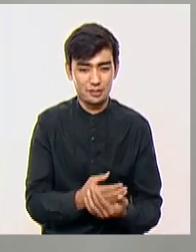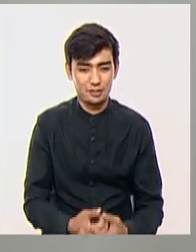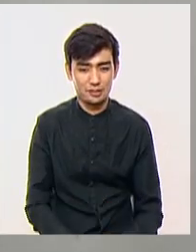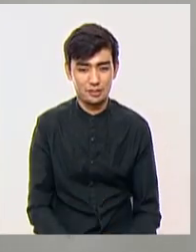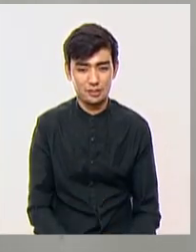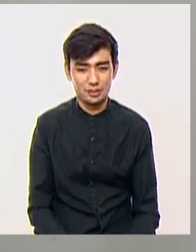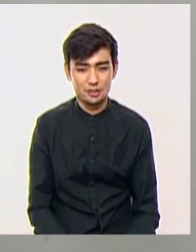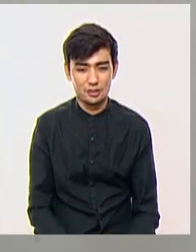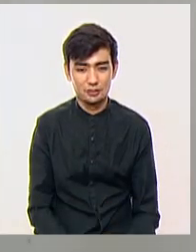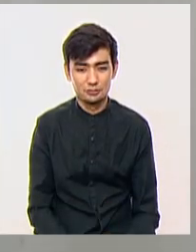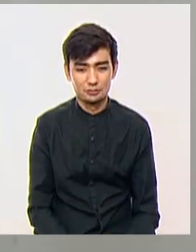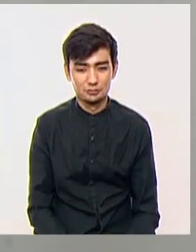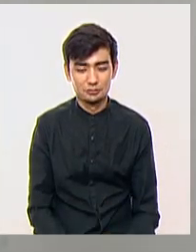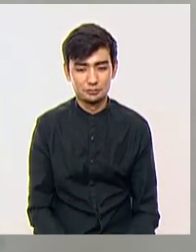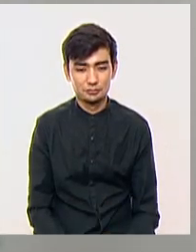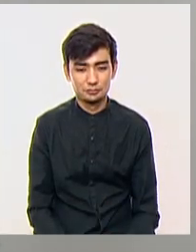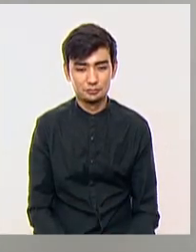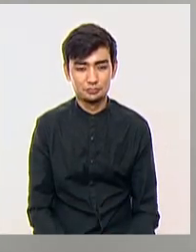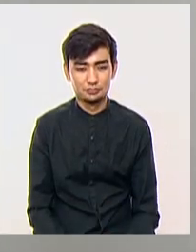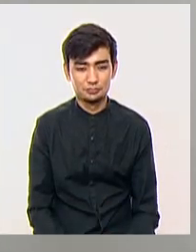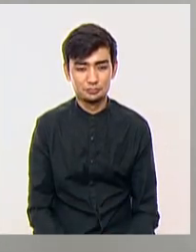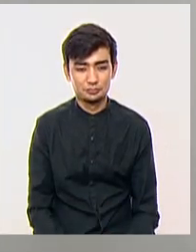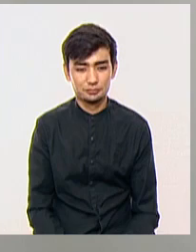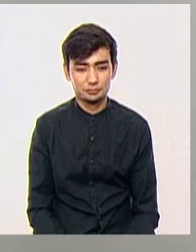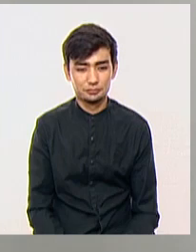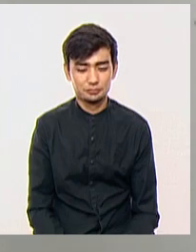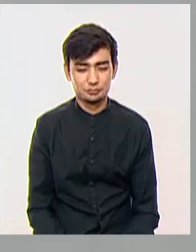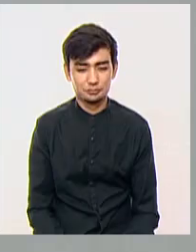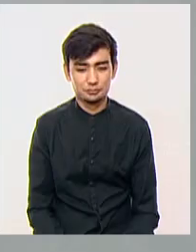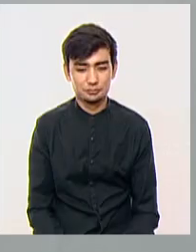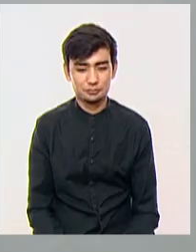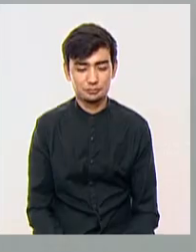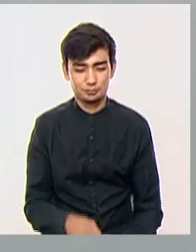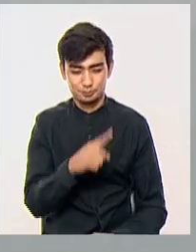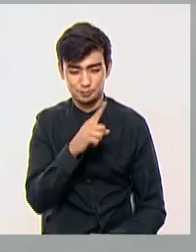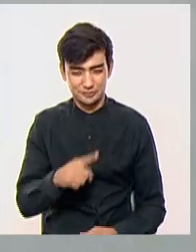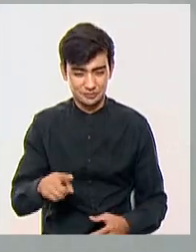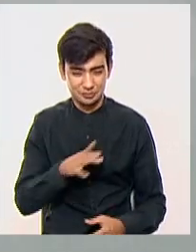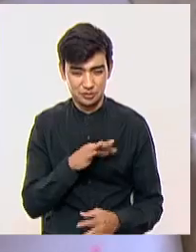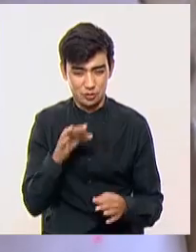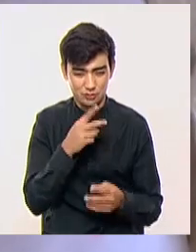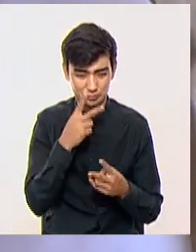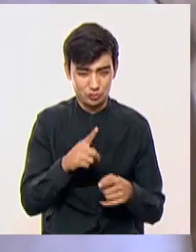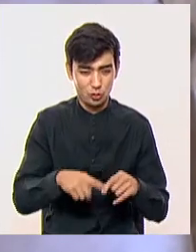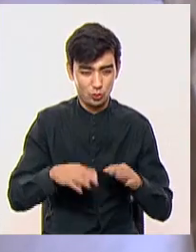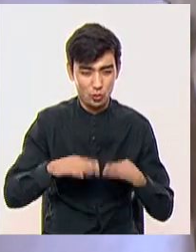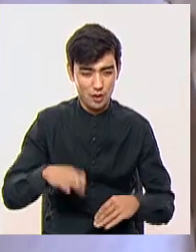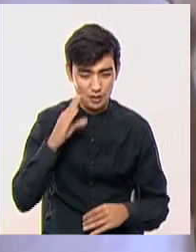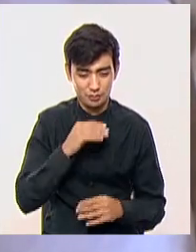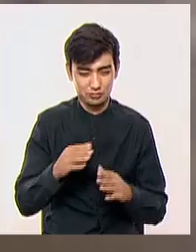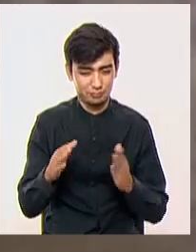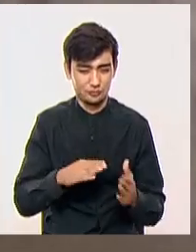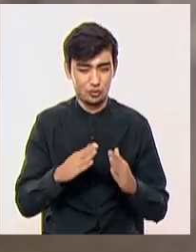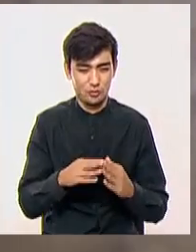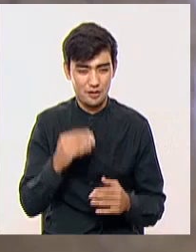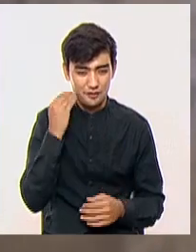кетеді. Ауа ана бөлмеден мына бөлменің жарығы көрініп тұрады мысалға. Қабырғалары сөгіліп, едендері түсіп, құлаудың алдында тұрған